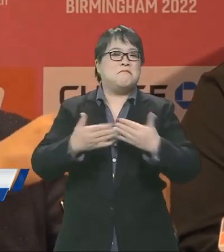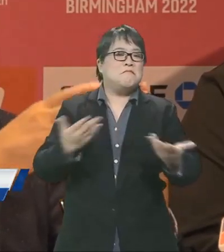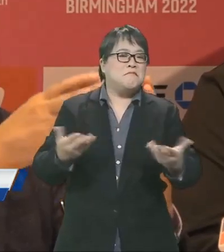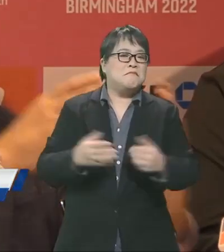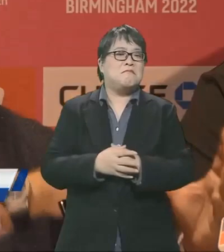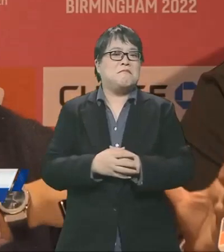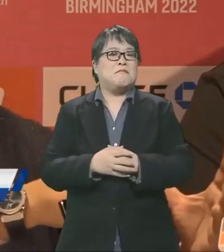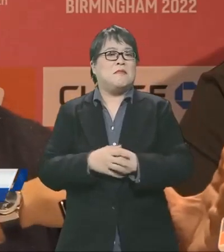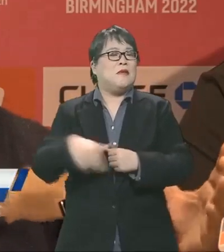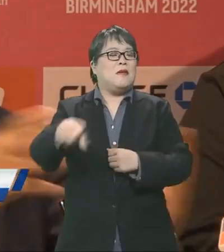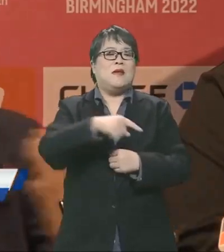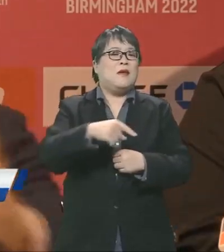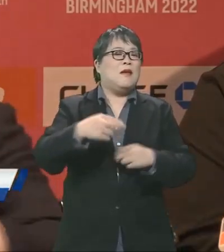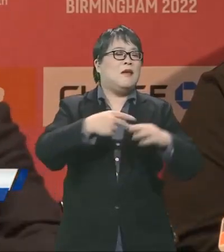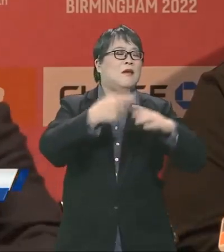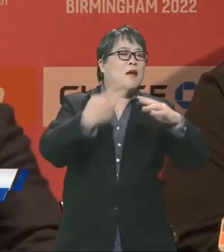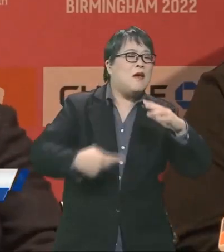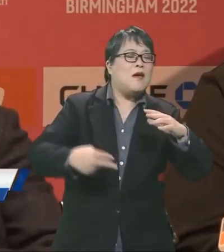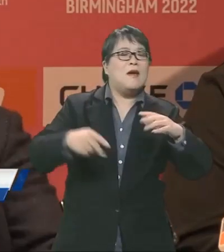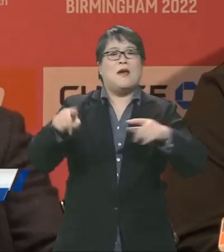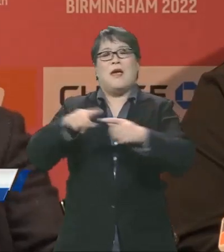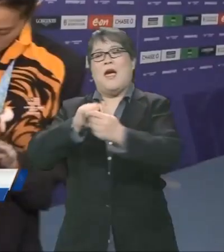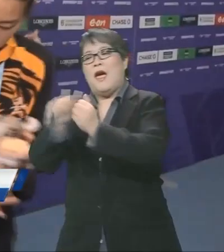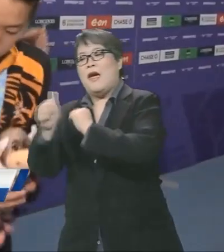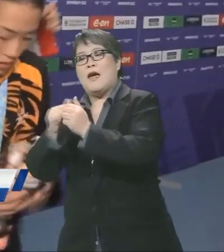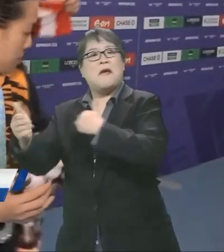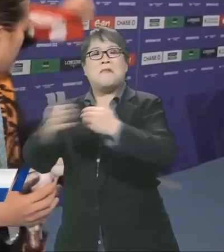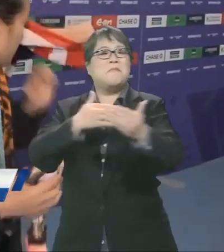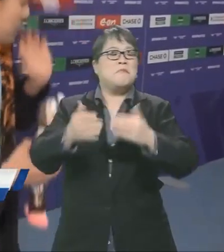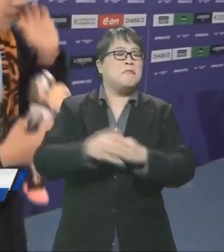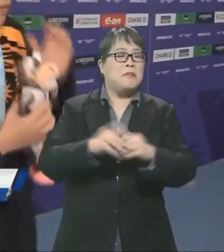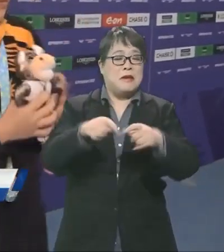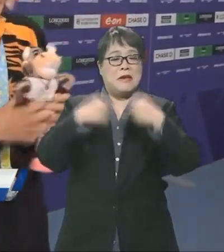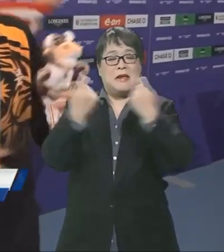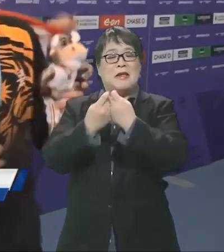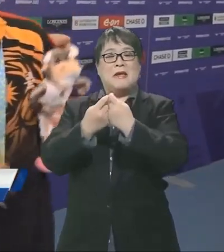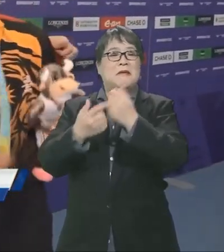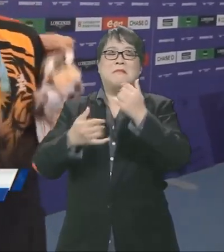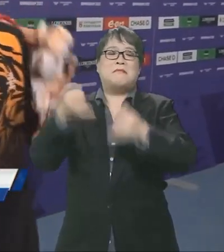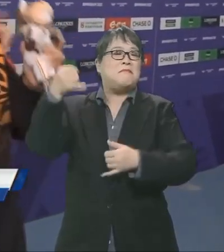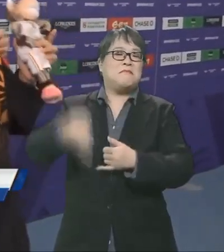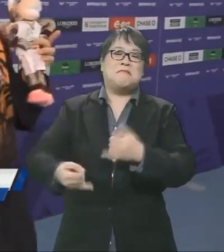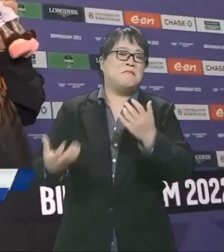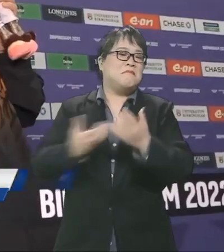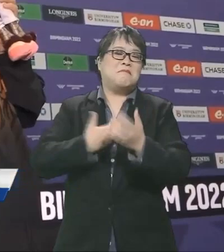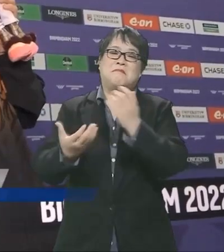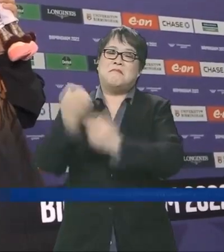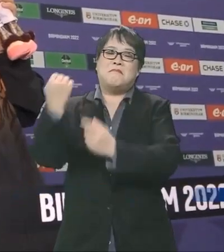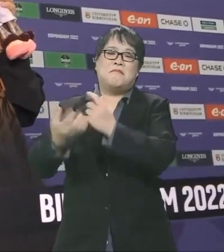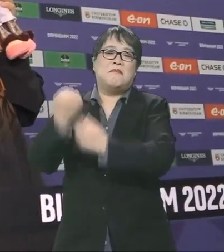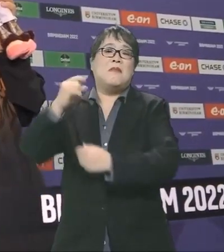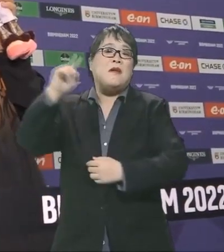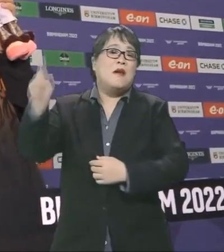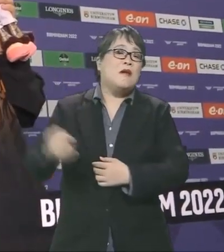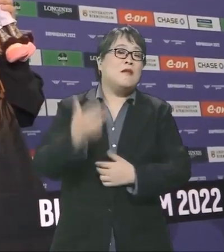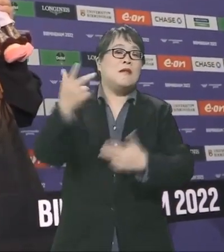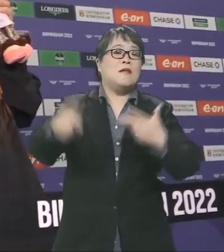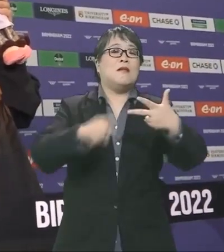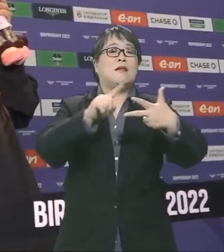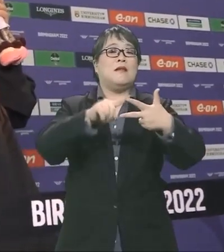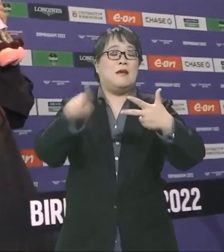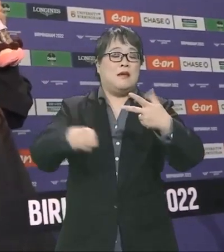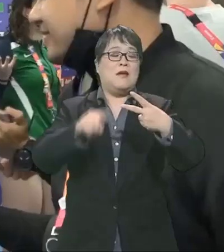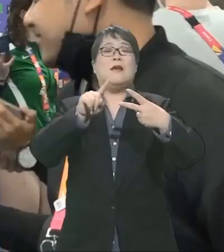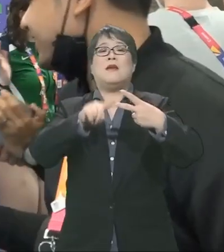let it be from the aquatic angle and also from the athletic angle. Kem terjun gagal meraih emas di Birmingham apabila sekadar meraih 3 perak dan